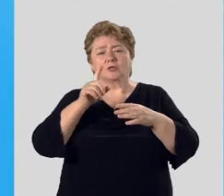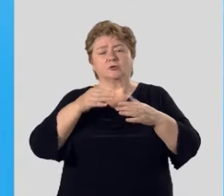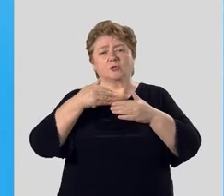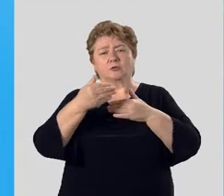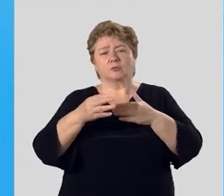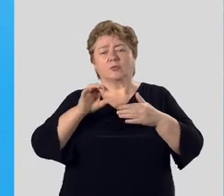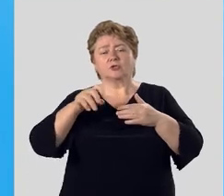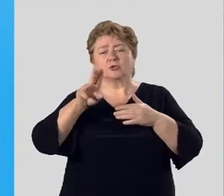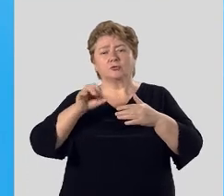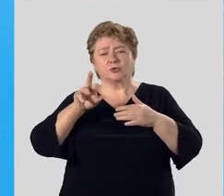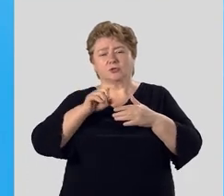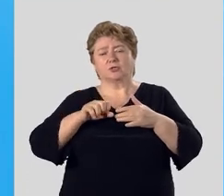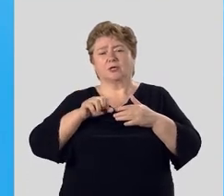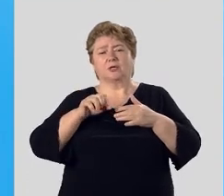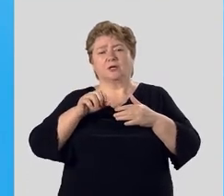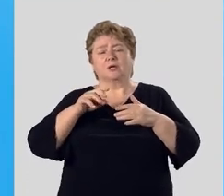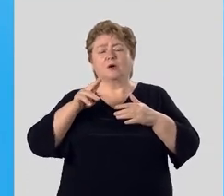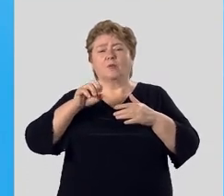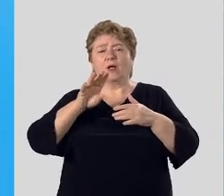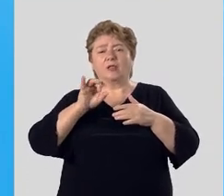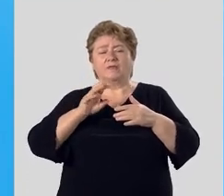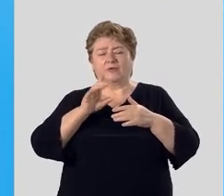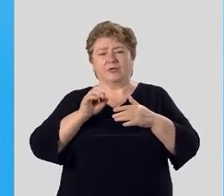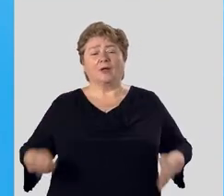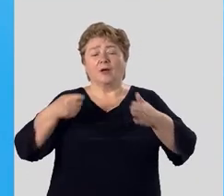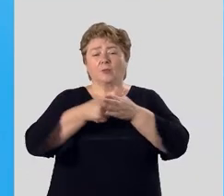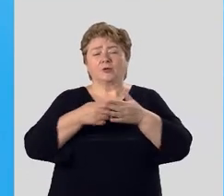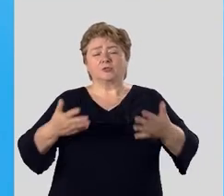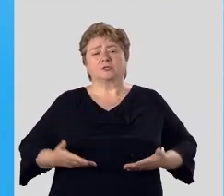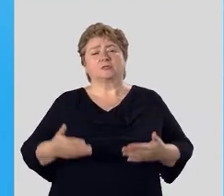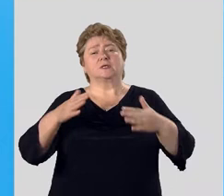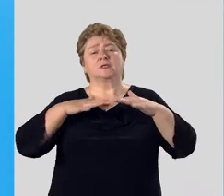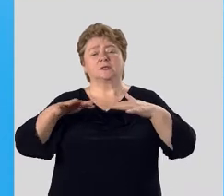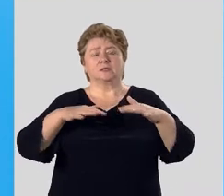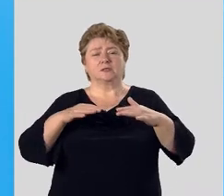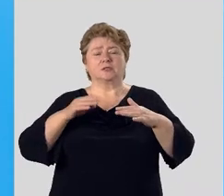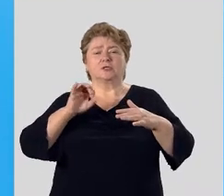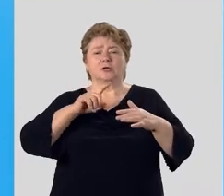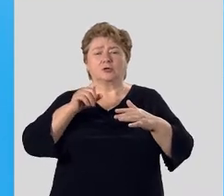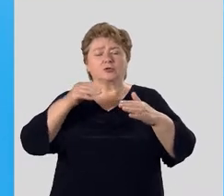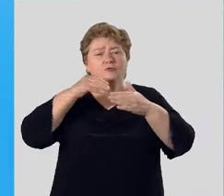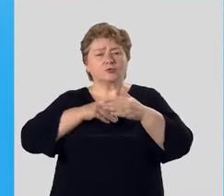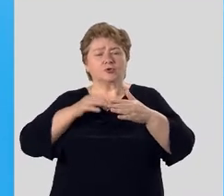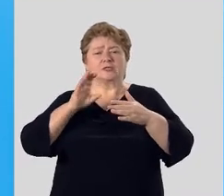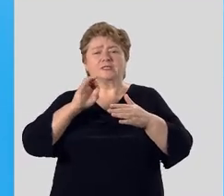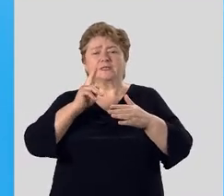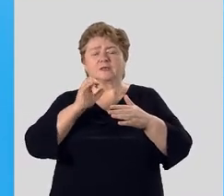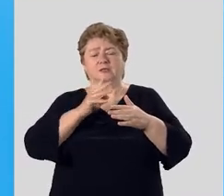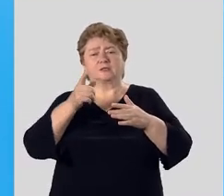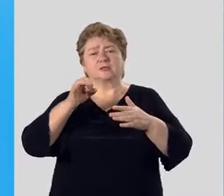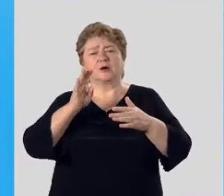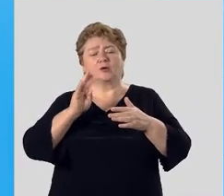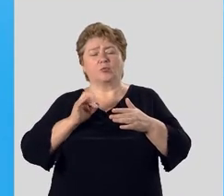относятся поджелудочная и половые железы. Продукт жизнедеятельности желез внутренней секреции –